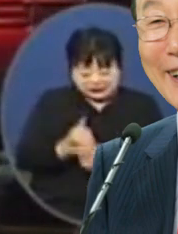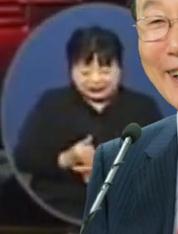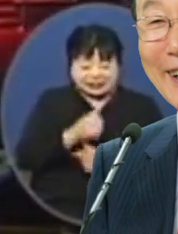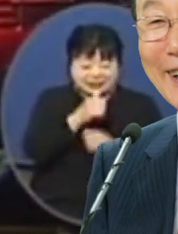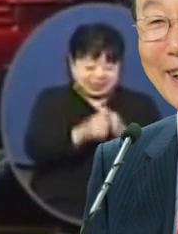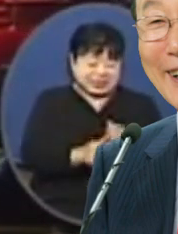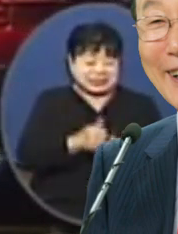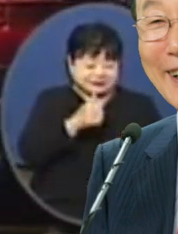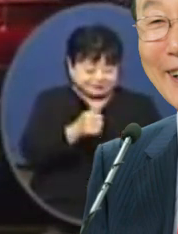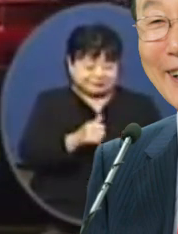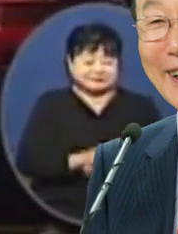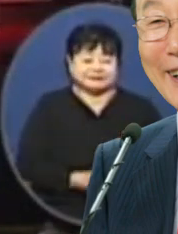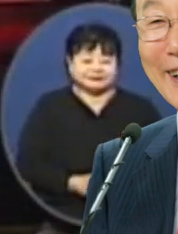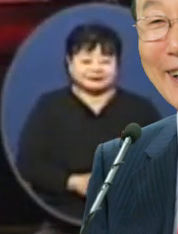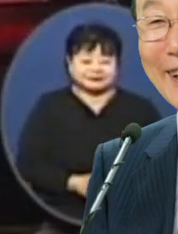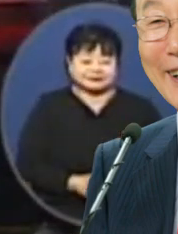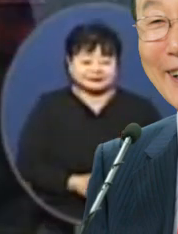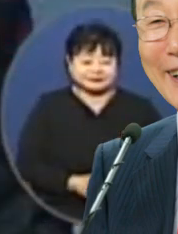하나님.